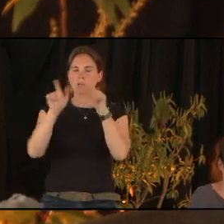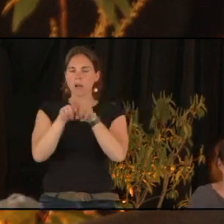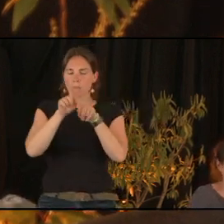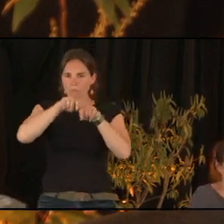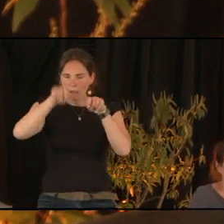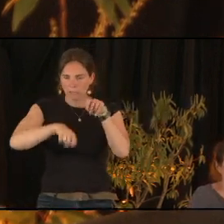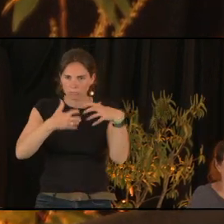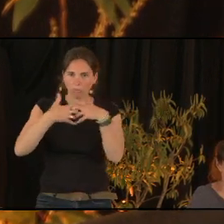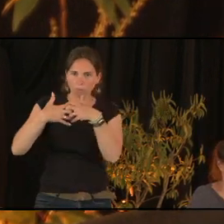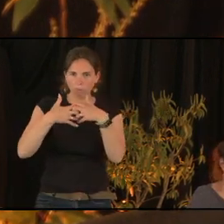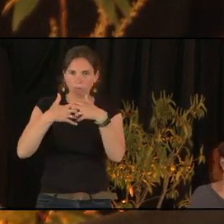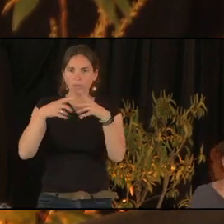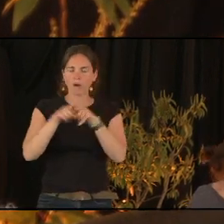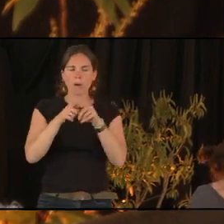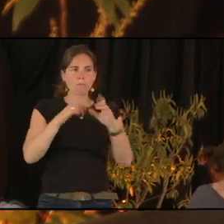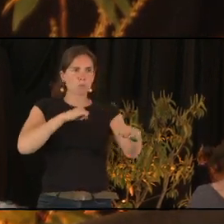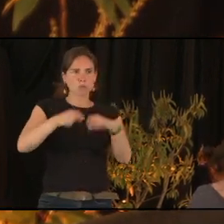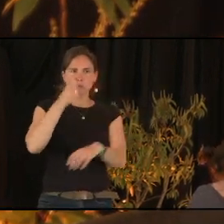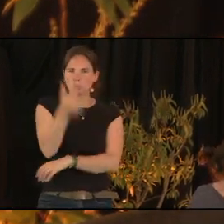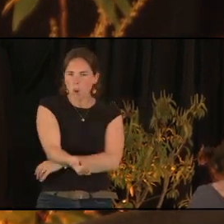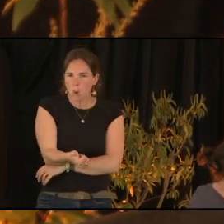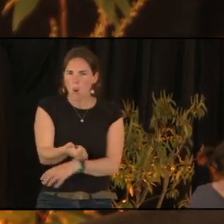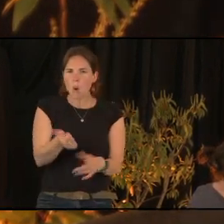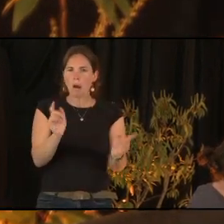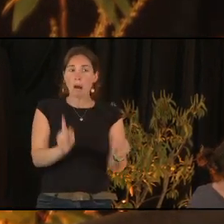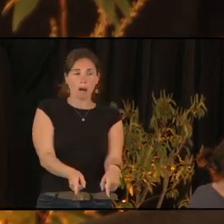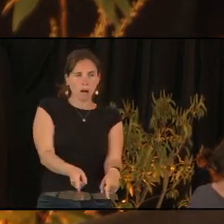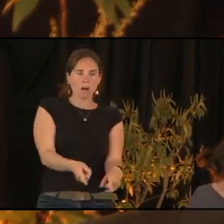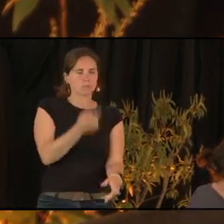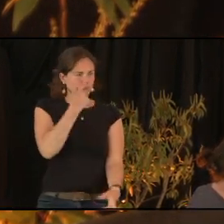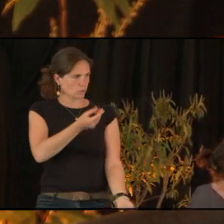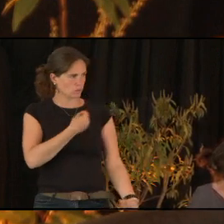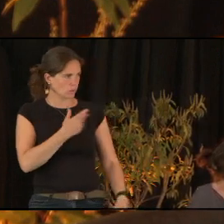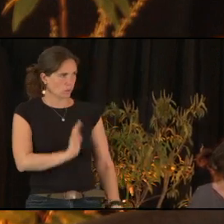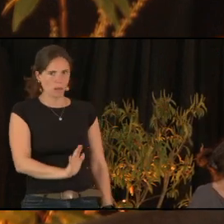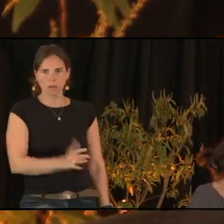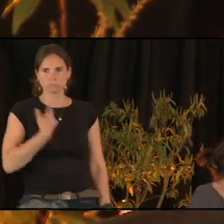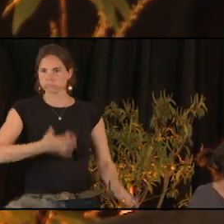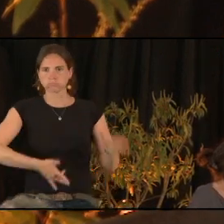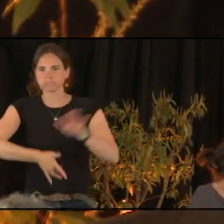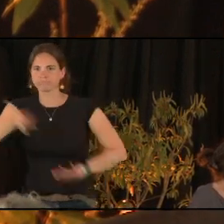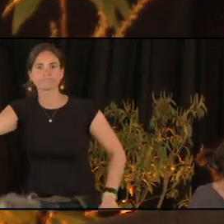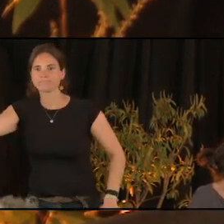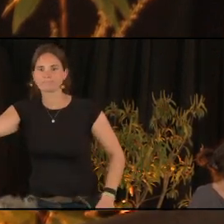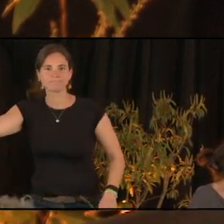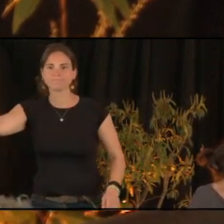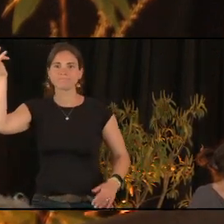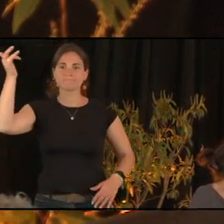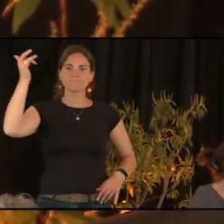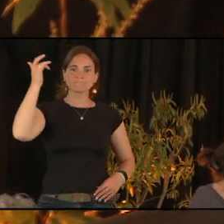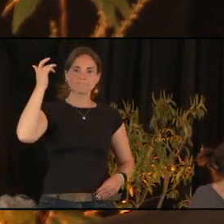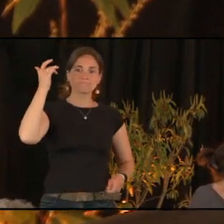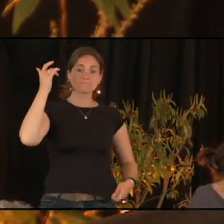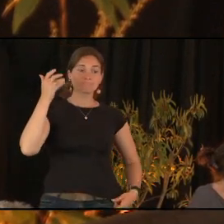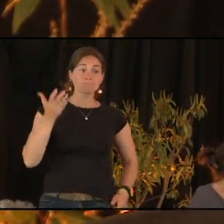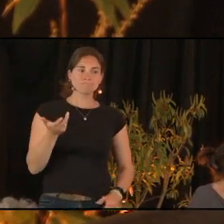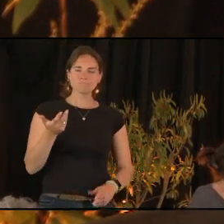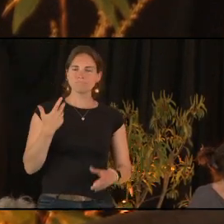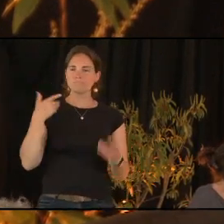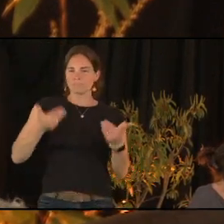il y a quelque chose d'une immobilité et qui, moi, m'a fait fuir, je pense. Et en même temps, aujourd'hui, j'ai une